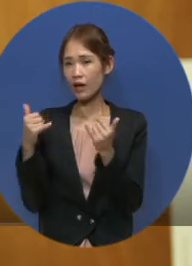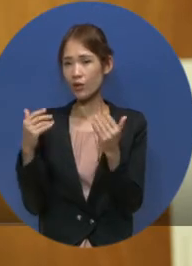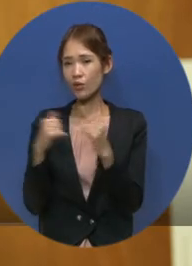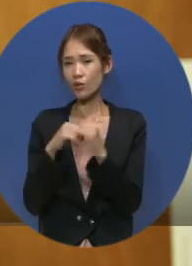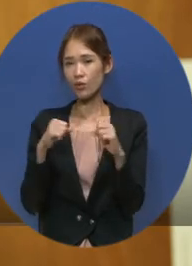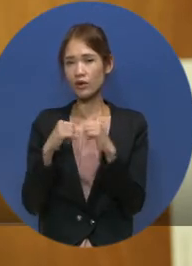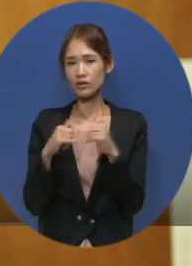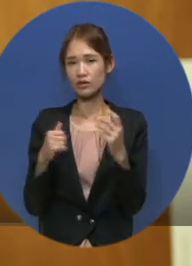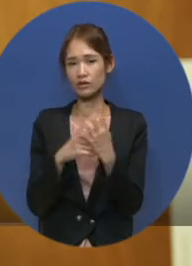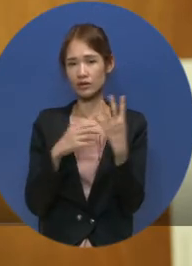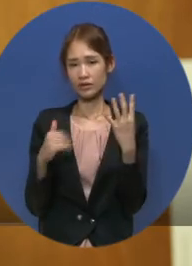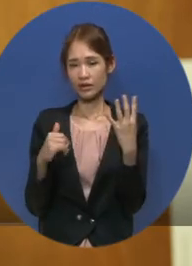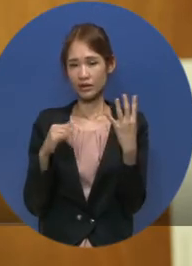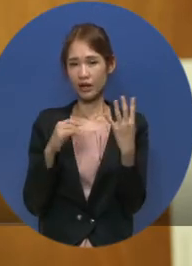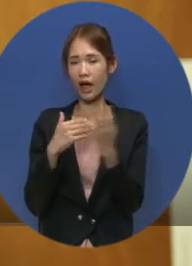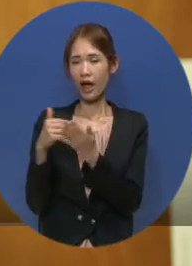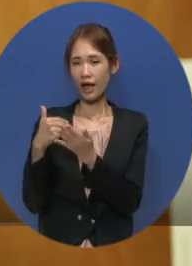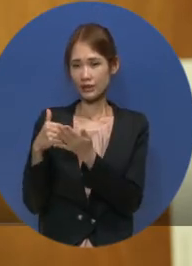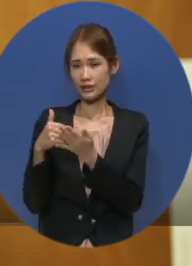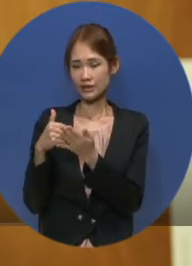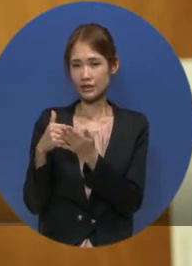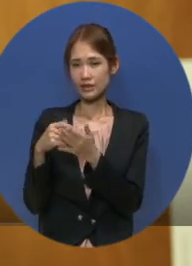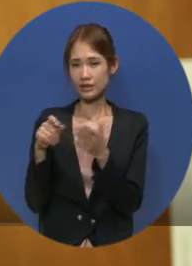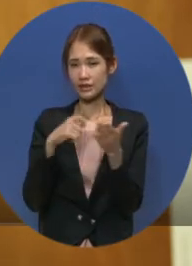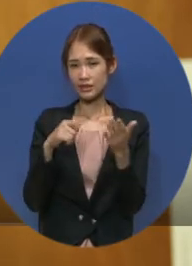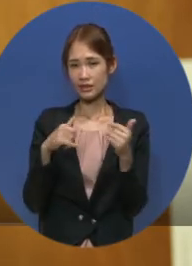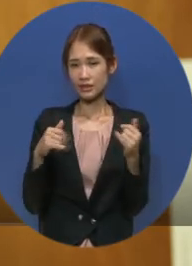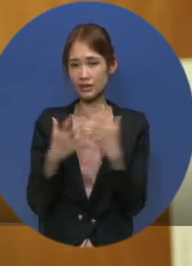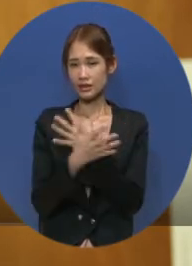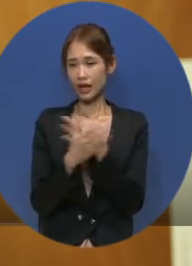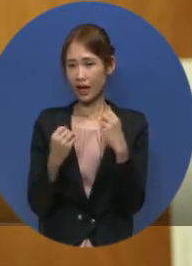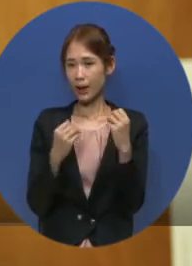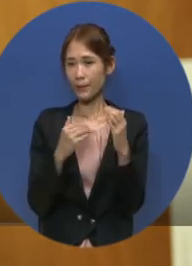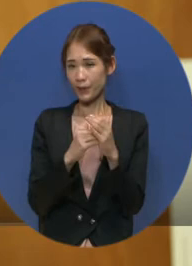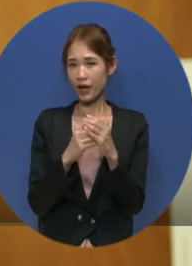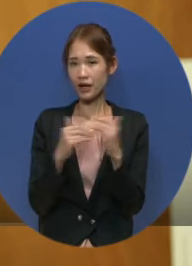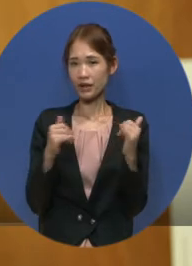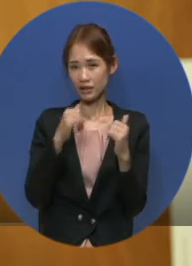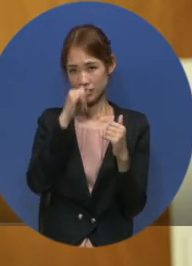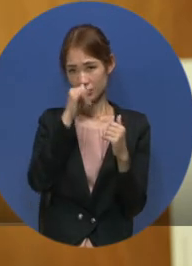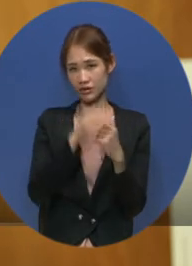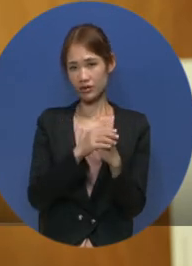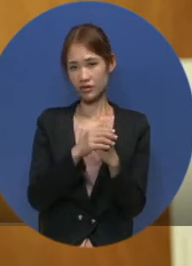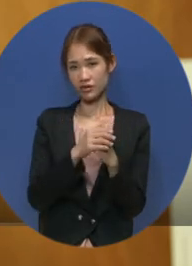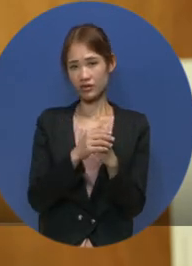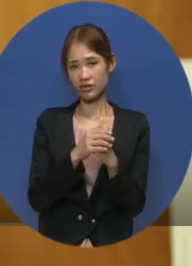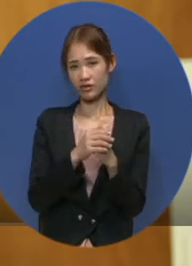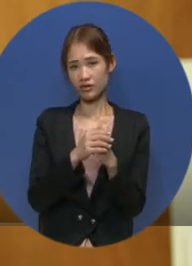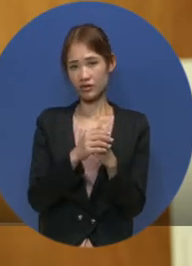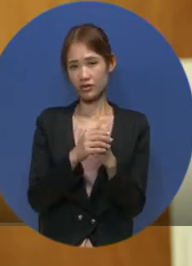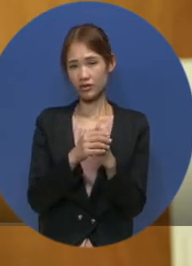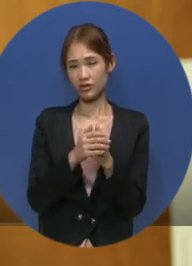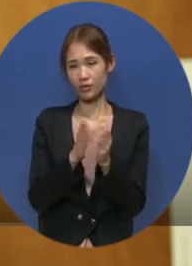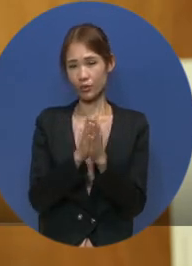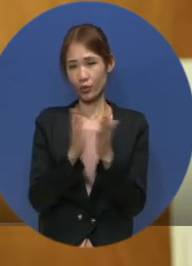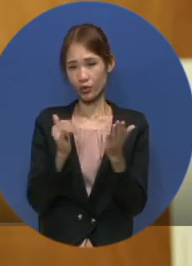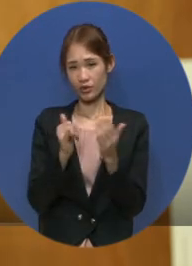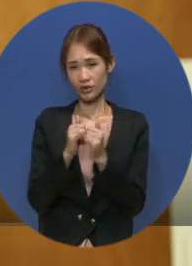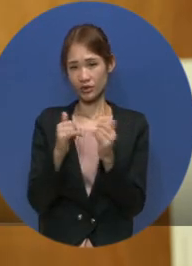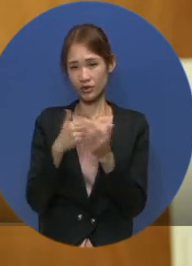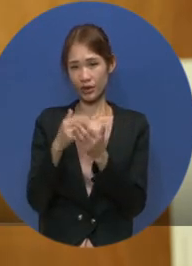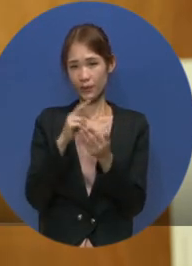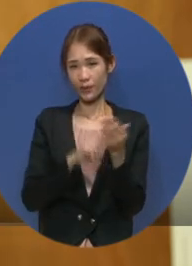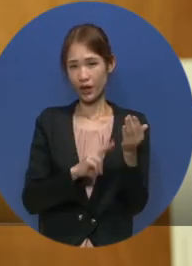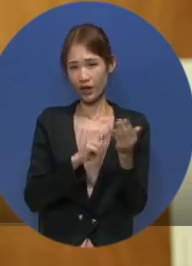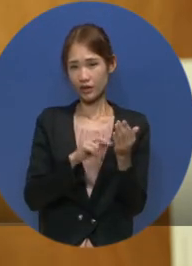분의 저 그 아트에디션 작가 계약으로 맺어져 있는 분들이 계세요. 그분은 이제 이렇게 본인이 그려진 제품이 팔릴